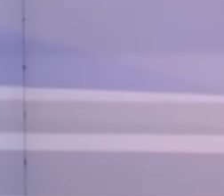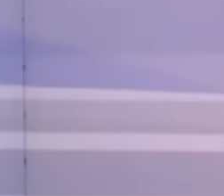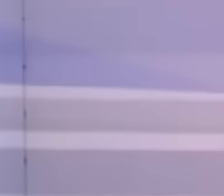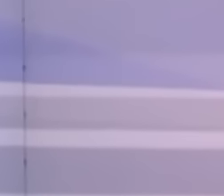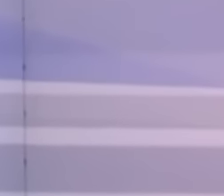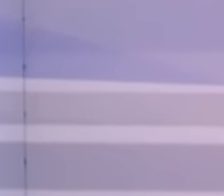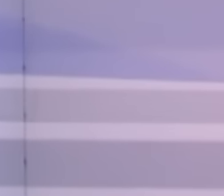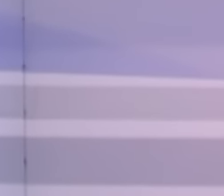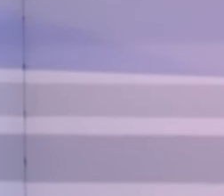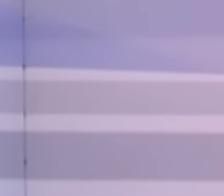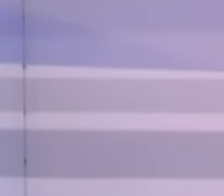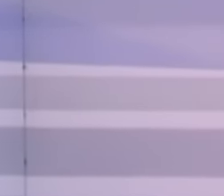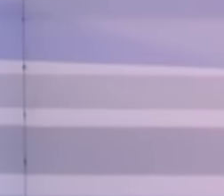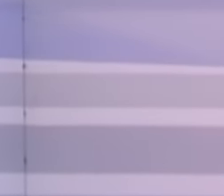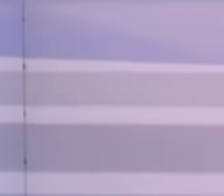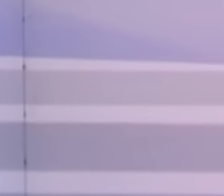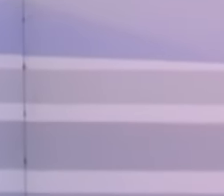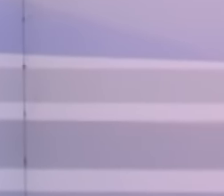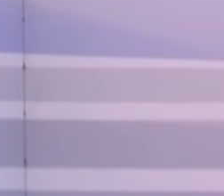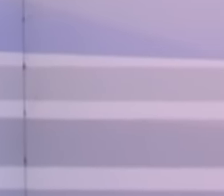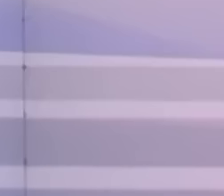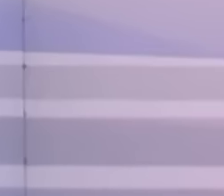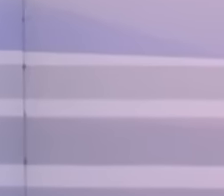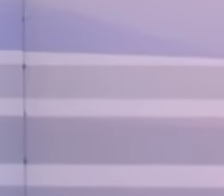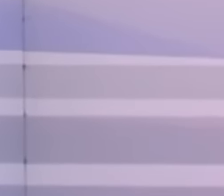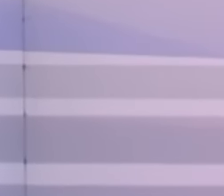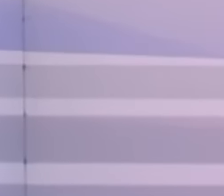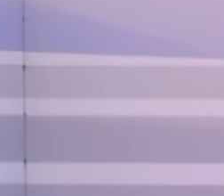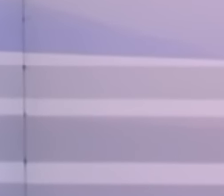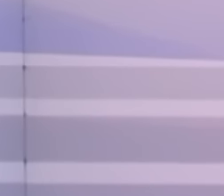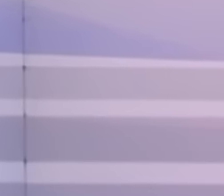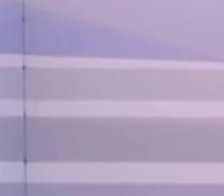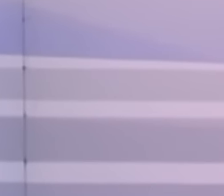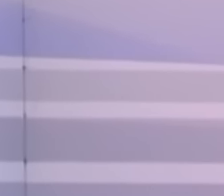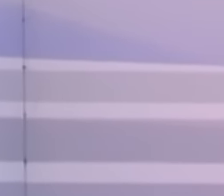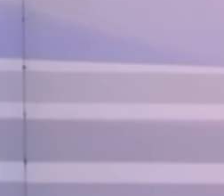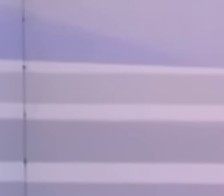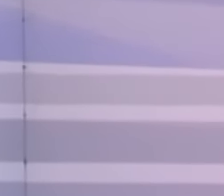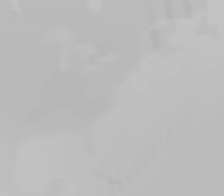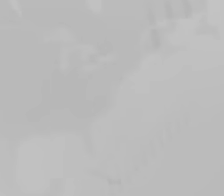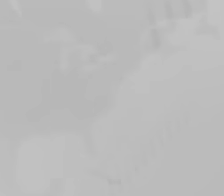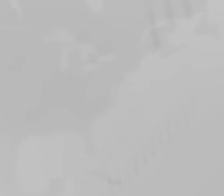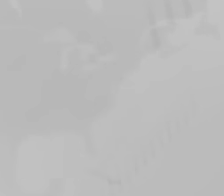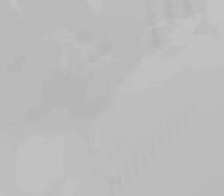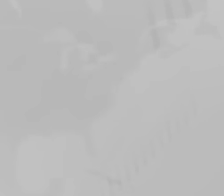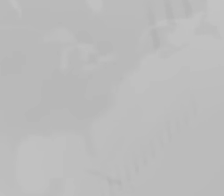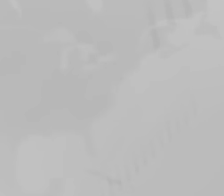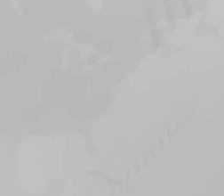Abroad. Samahan nyo kami sa GMA Pinoy TV at www.gmanews.tv.